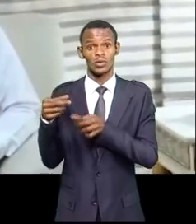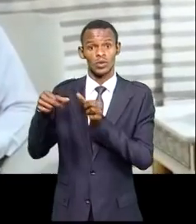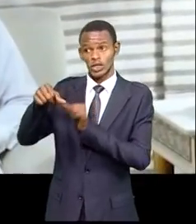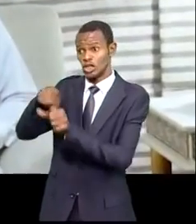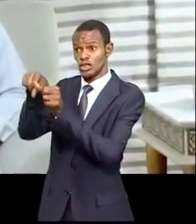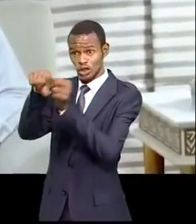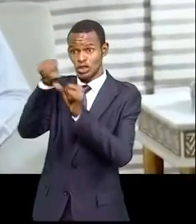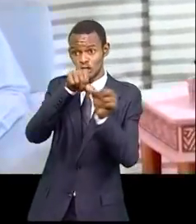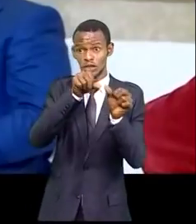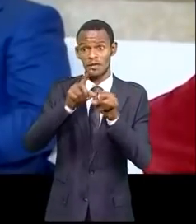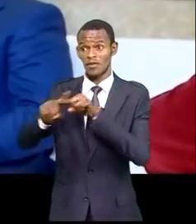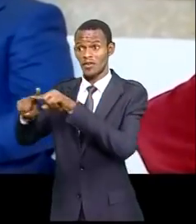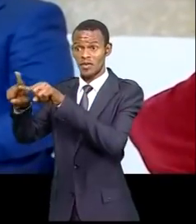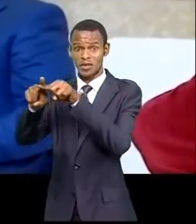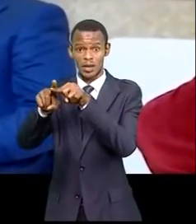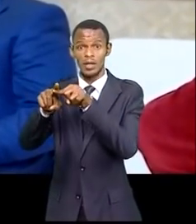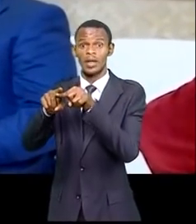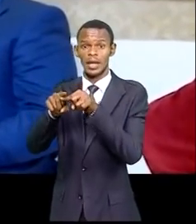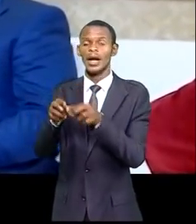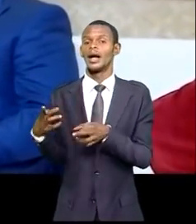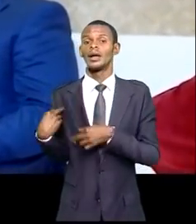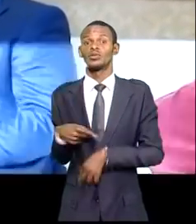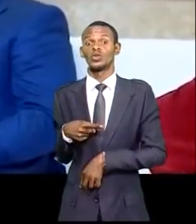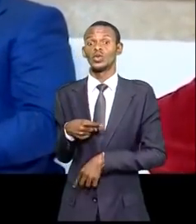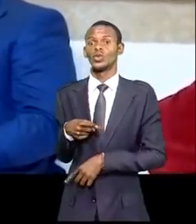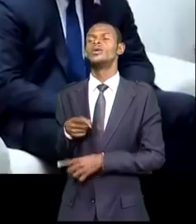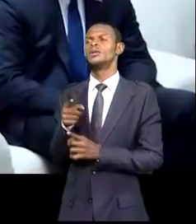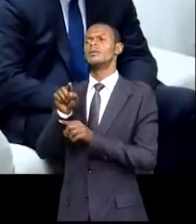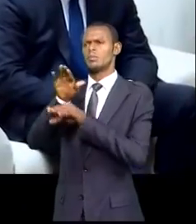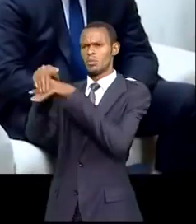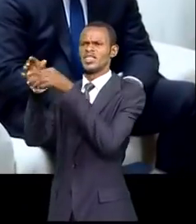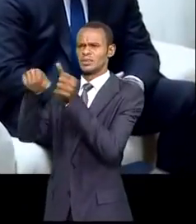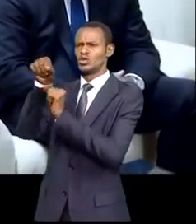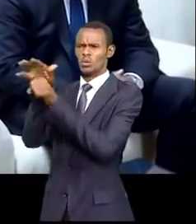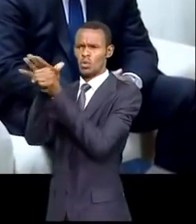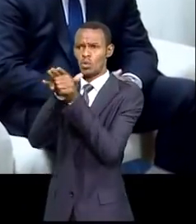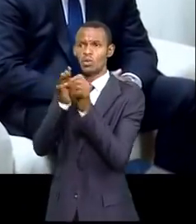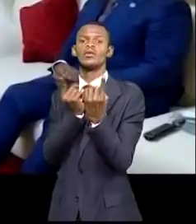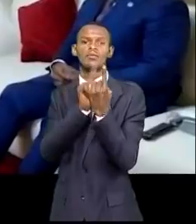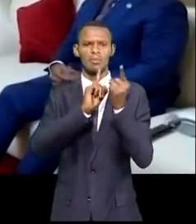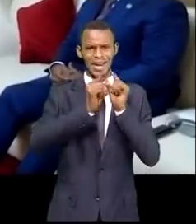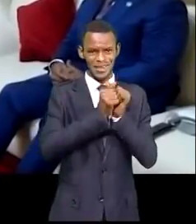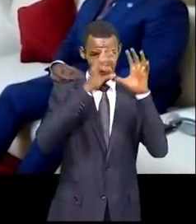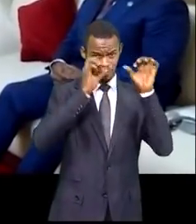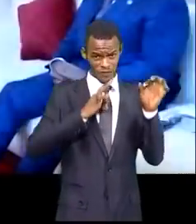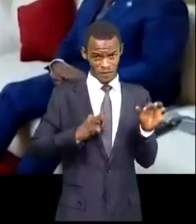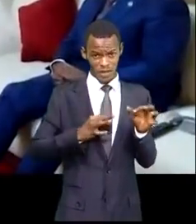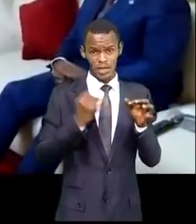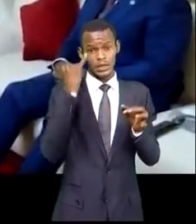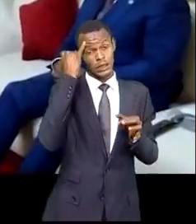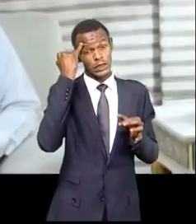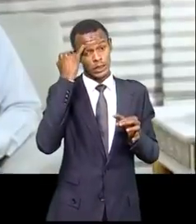microsoft ce qatari et le chef de l'état ont discuté sur le projet de développement de port maritime de kinshasa mômes à